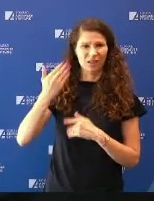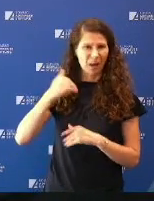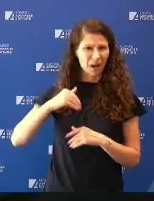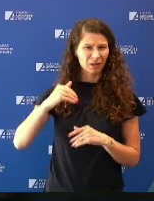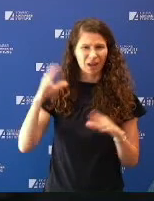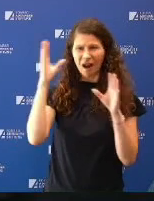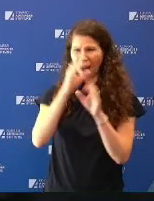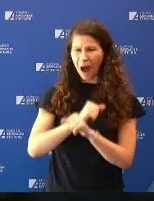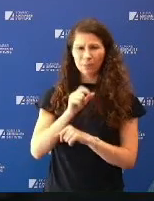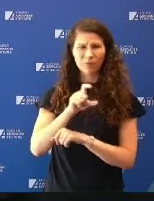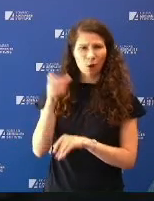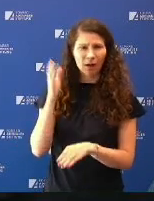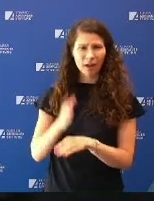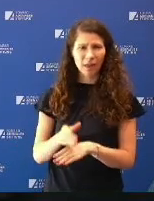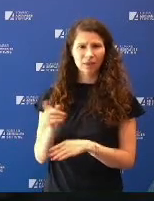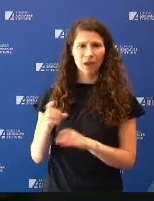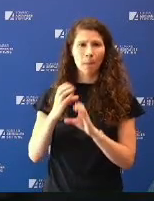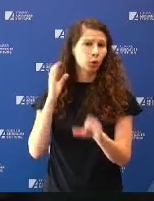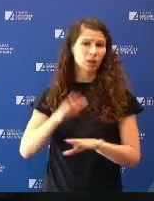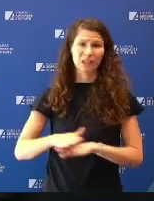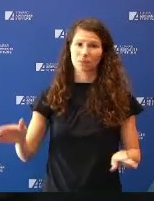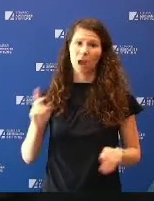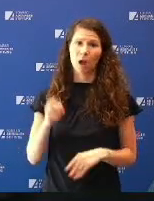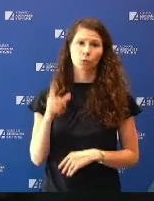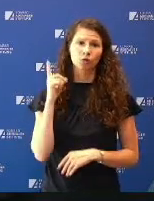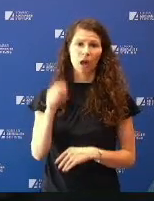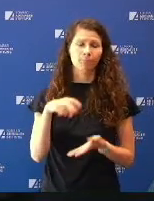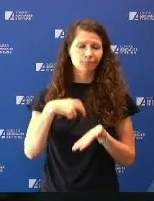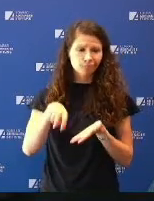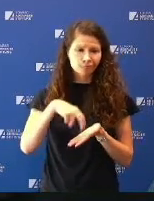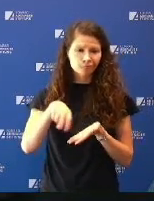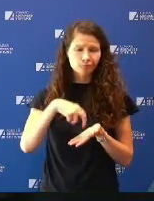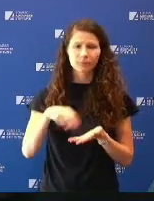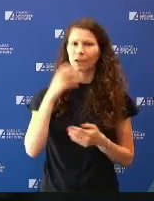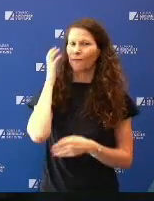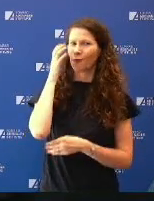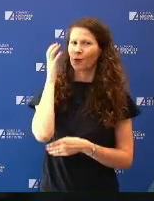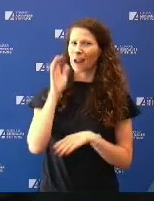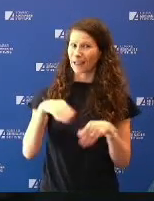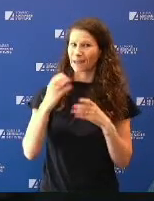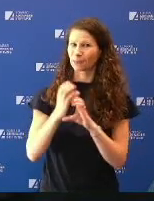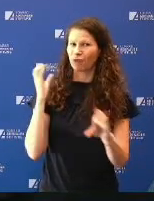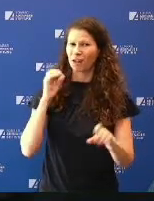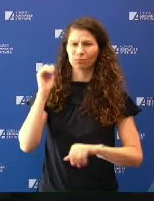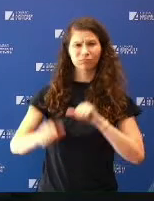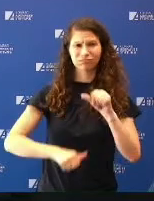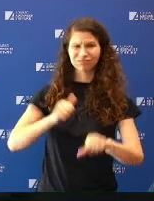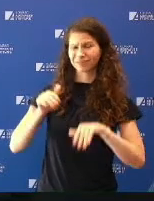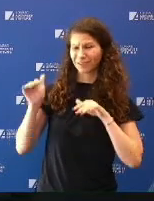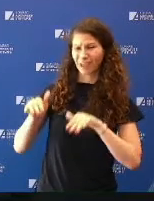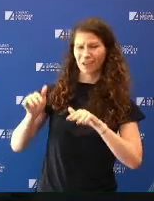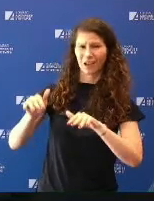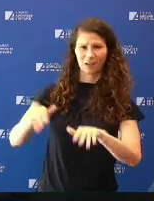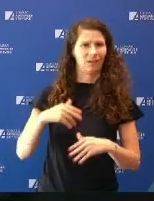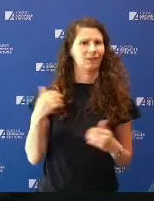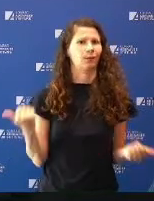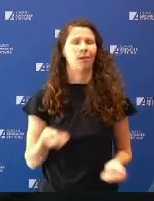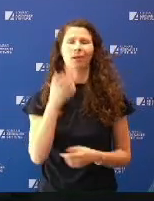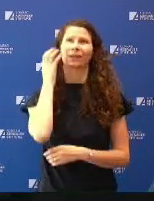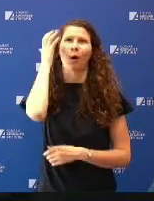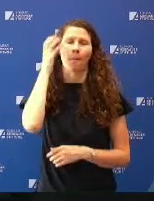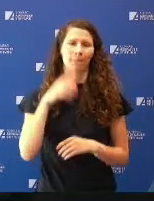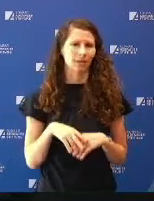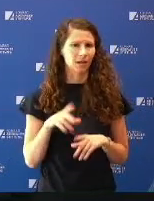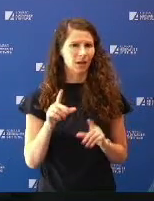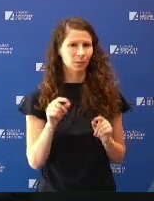Wochenende. Da muss man dann heimlaufen. Und wenn es dann solche Shuttles gäbe, mit denen man dann eben rund um die Uhr fahren könnte, wäre das natürlich eine super Erleichterung. Sozusagen die